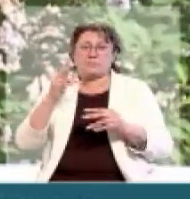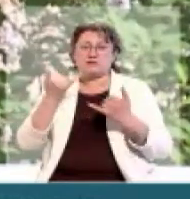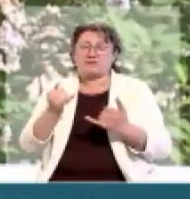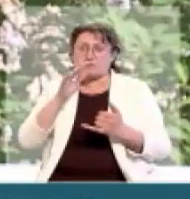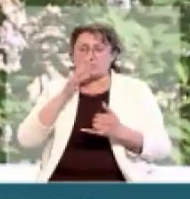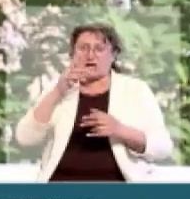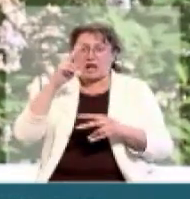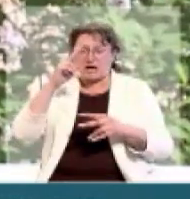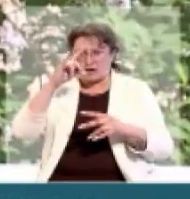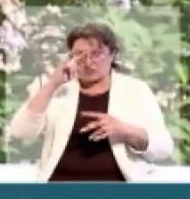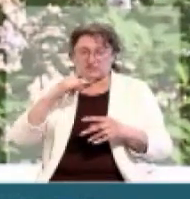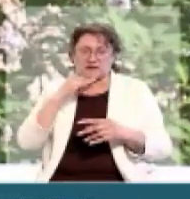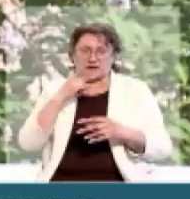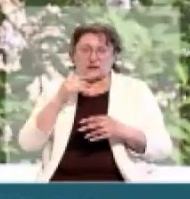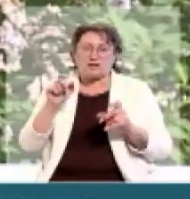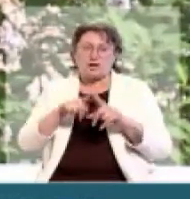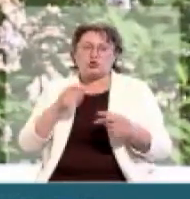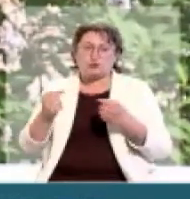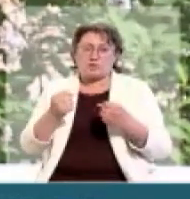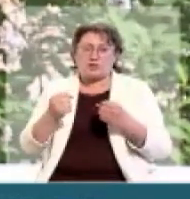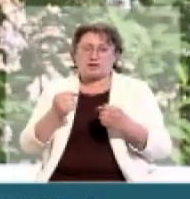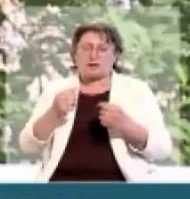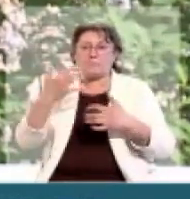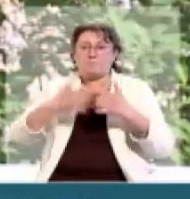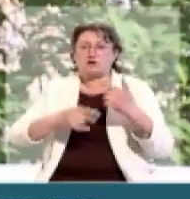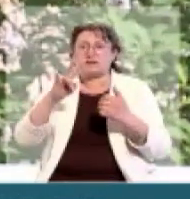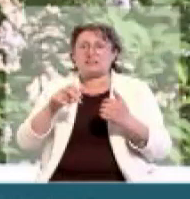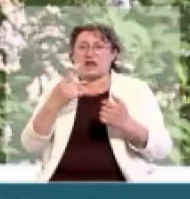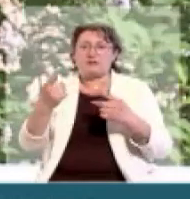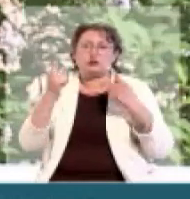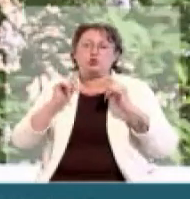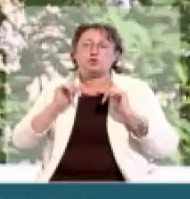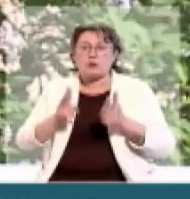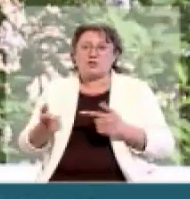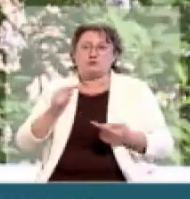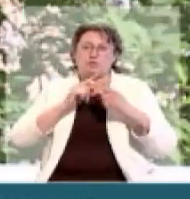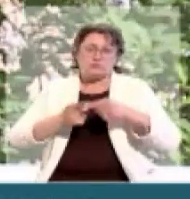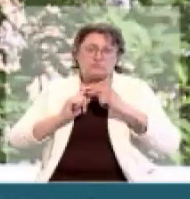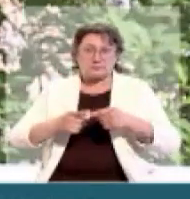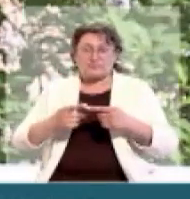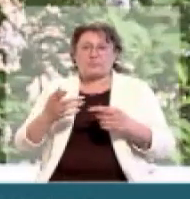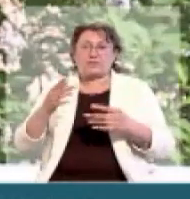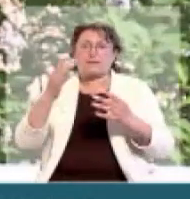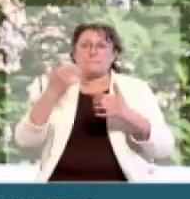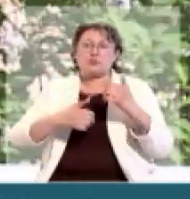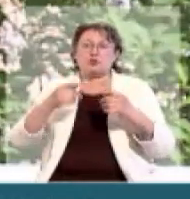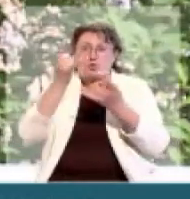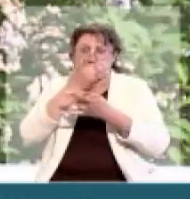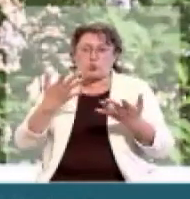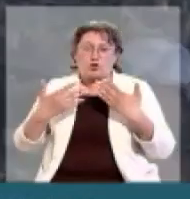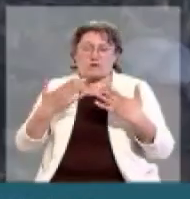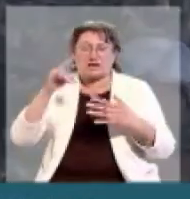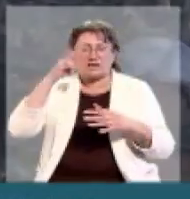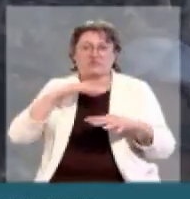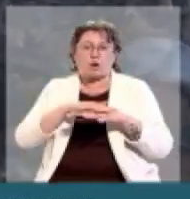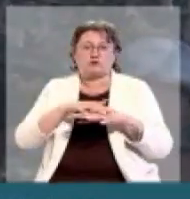современного Казахстана, а также укреплению межэтнического согласия как основания духовно-культурного единства казахстанского